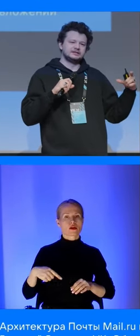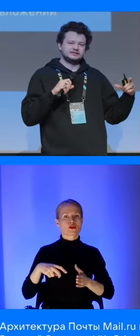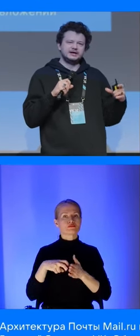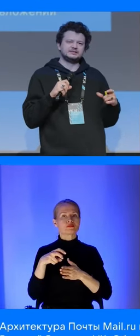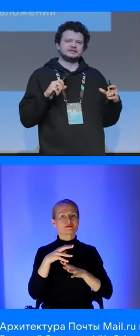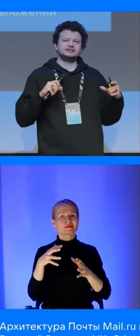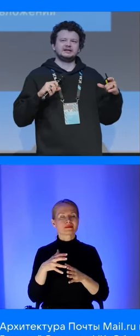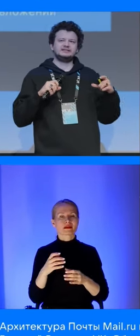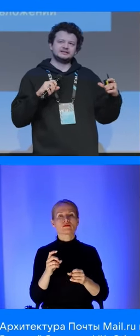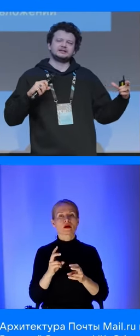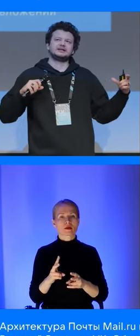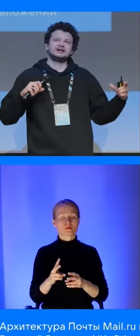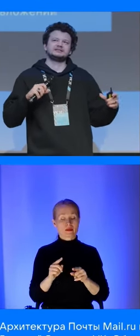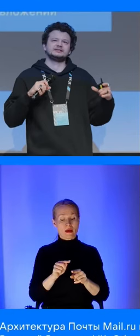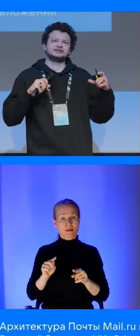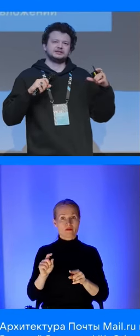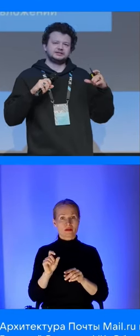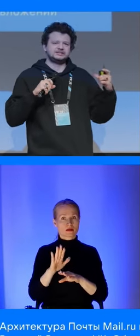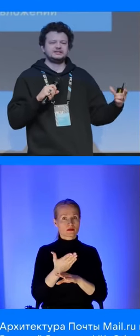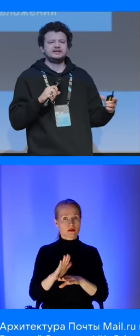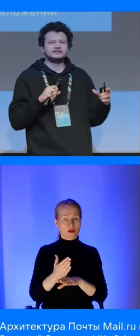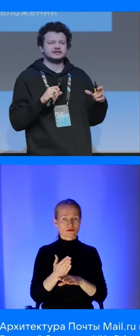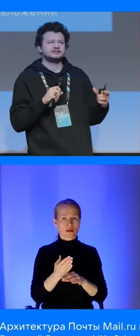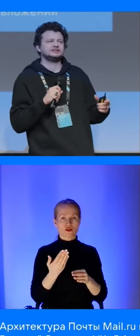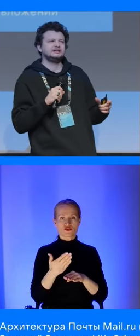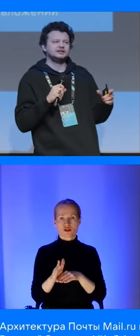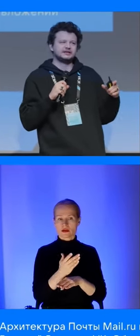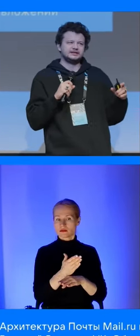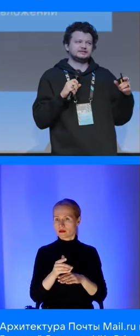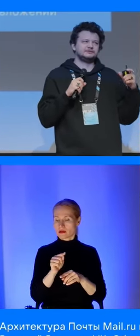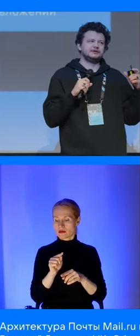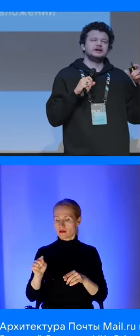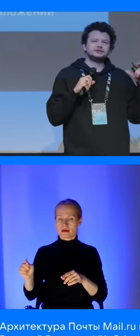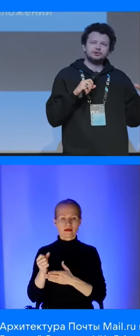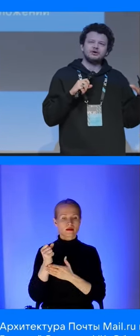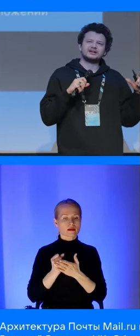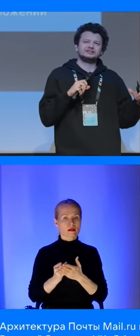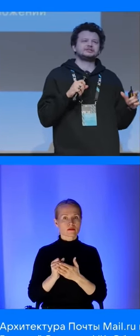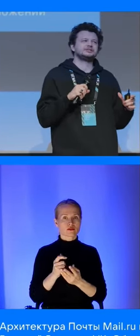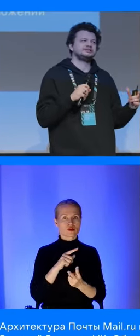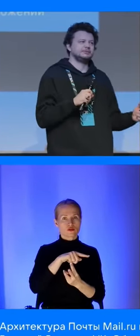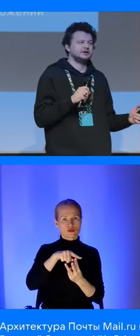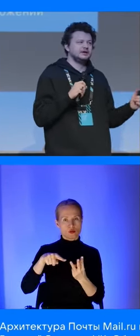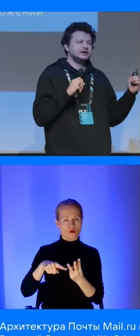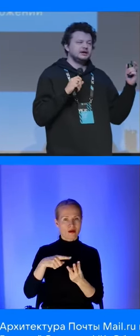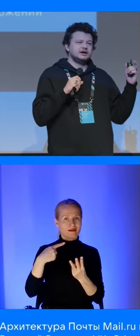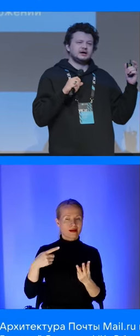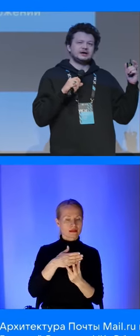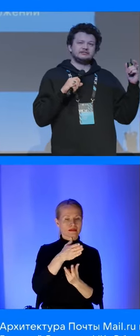они разделяются на несколько разных частей, несколько разных данных и хранятся в трех различных